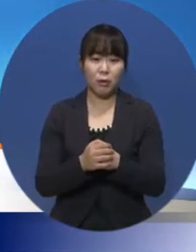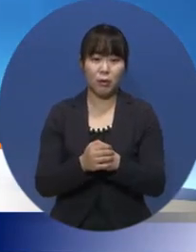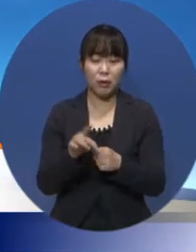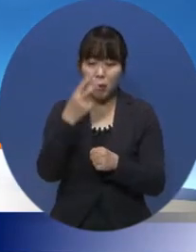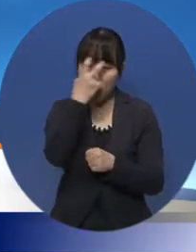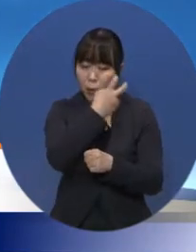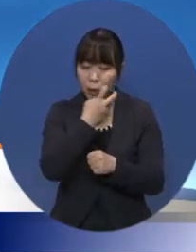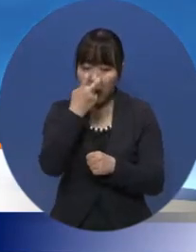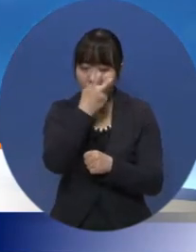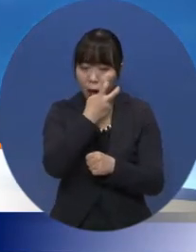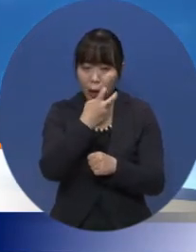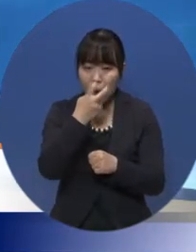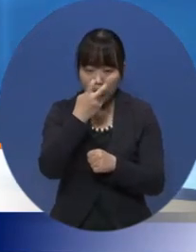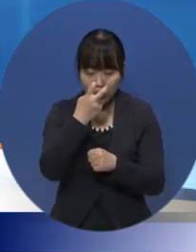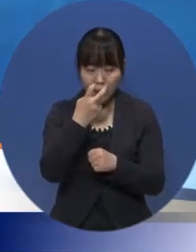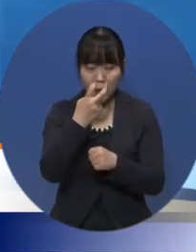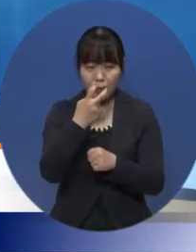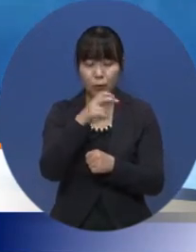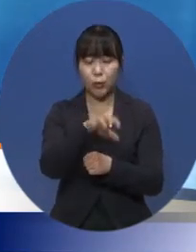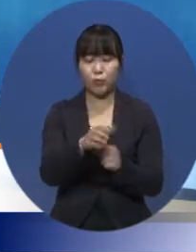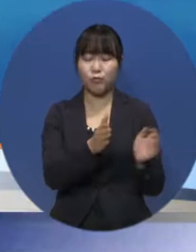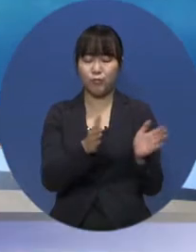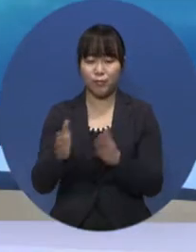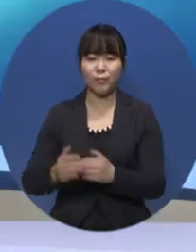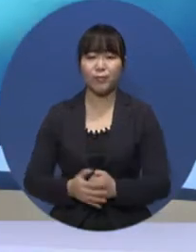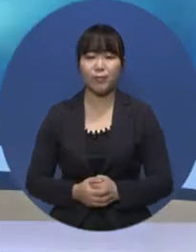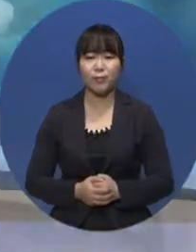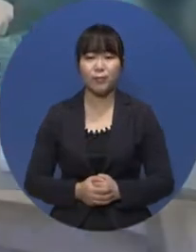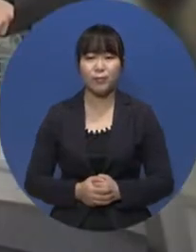진단해보는 자리를 마련했습니다. 박성용 기자입니다.